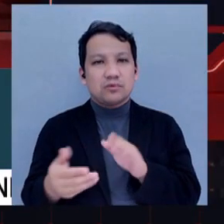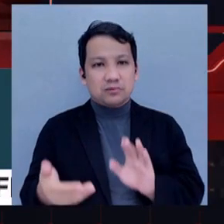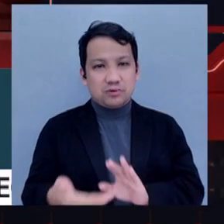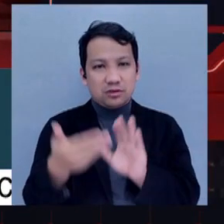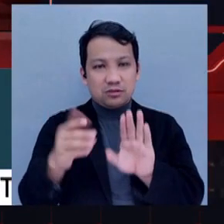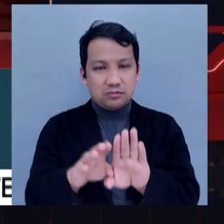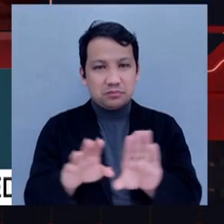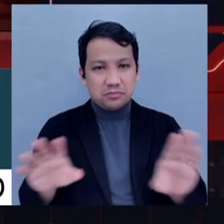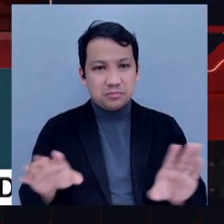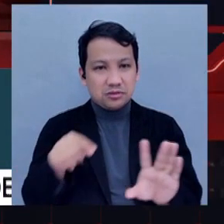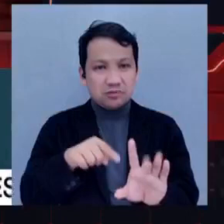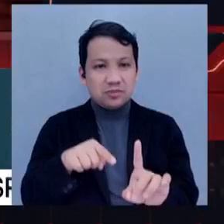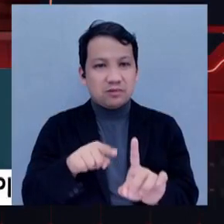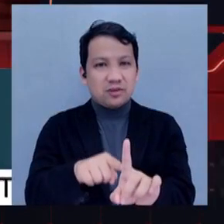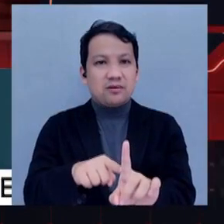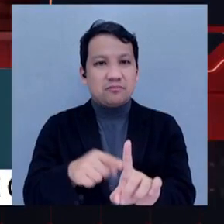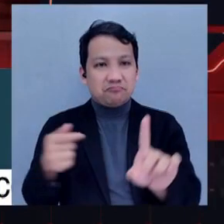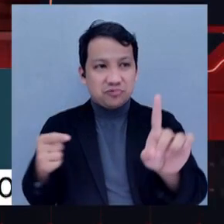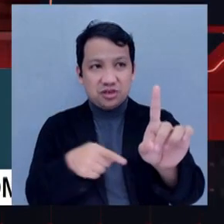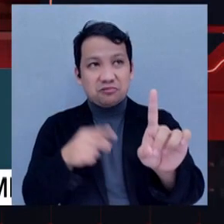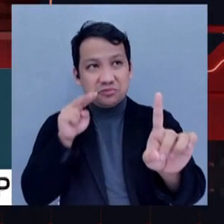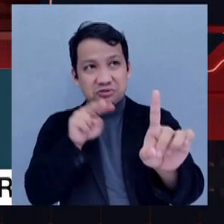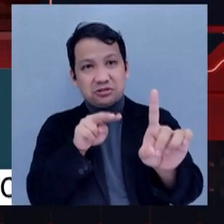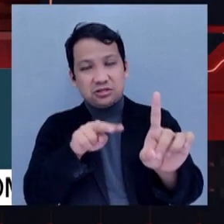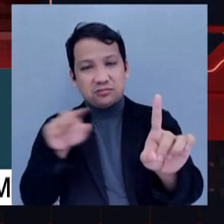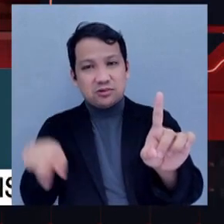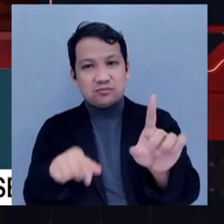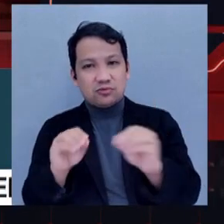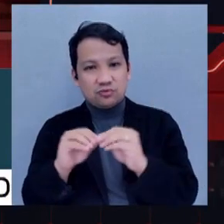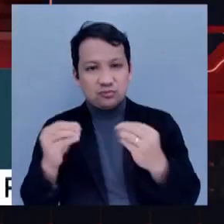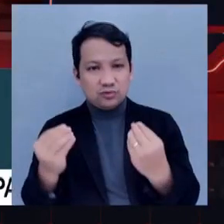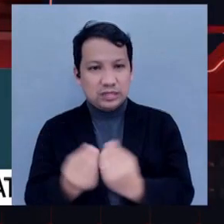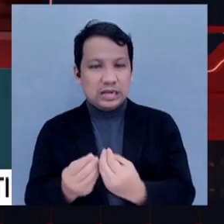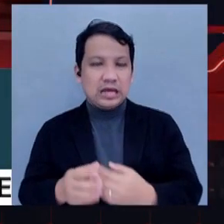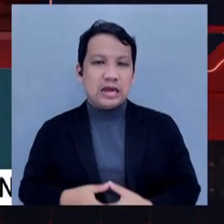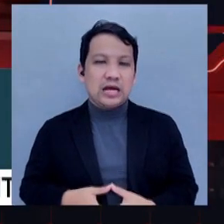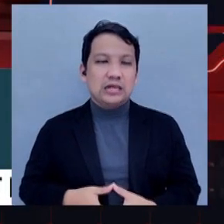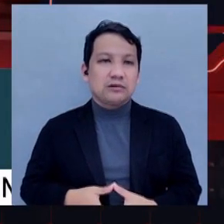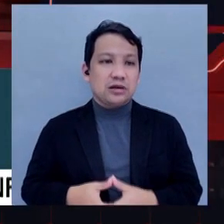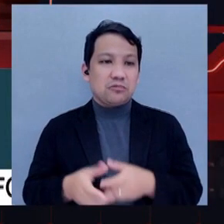Ginamit itong figurehead ng organisasyon in order